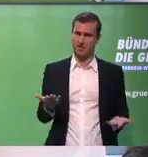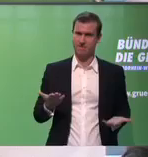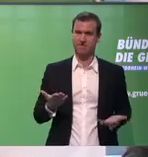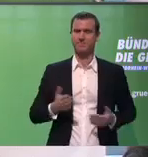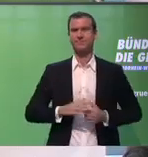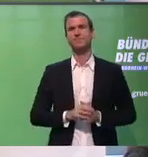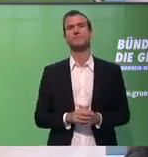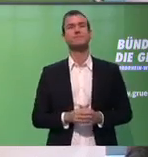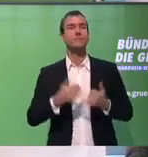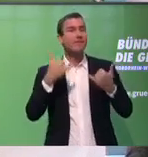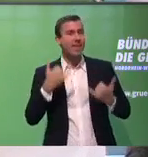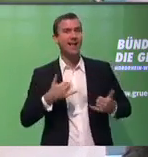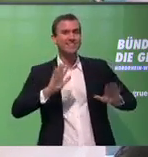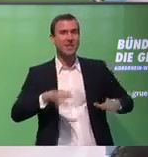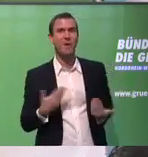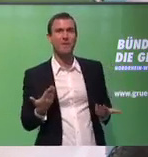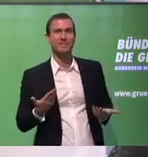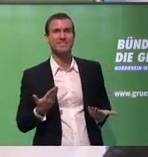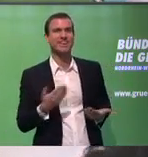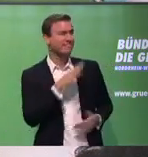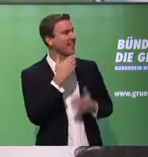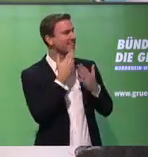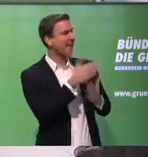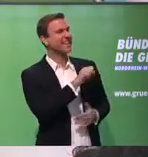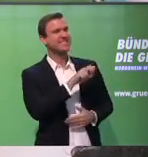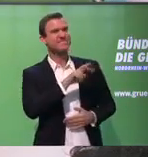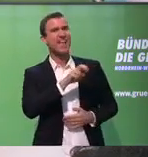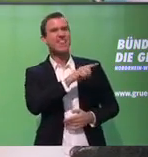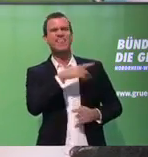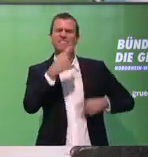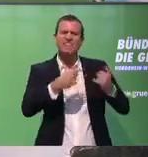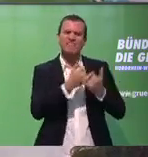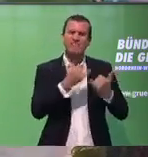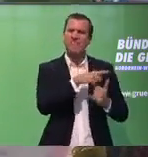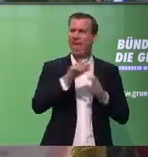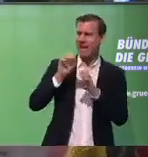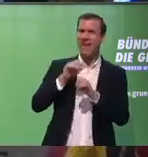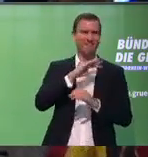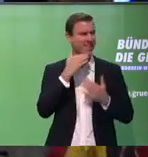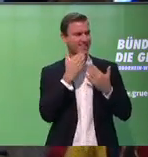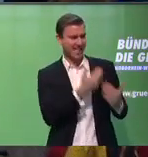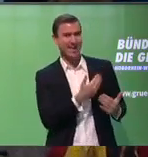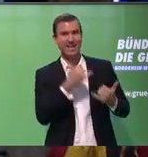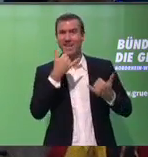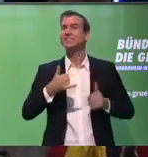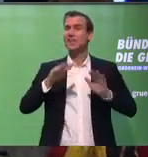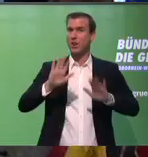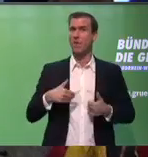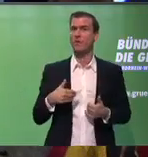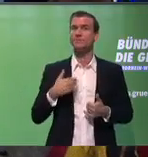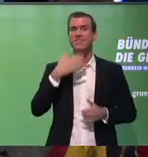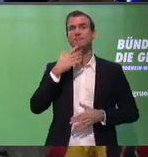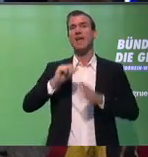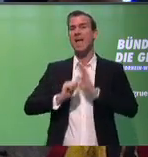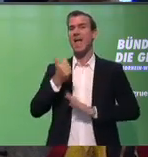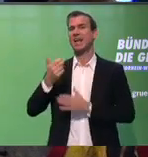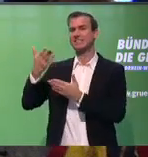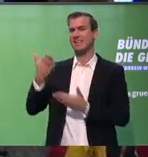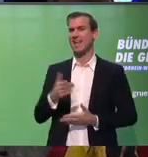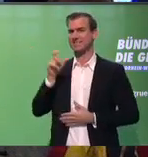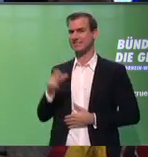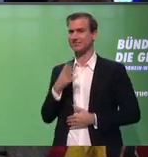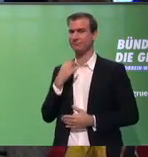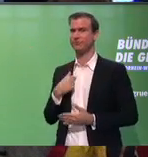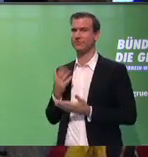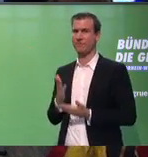jetzt? Jetzt geht's los. Danke Sven für die Verfahrenshinweise. Jetzt geht's los und ich darf unseren ersten Gast heute